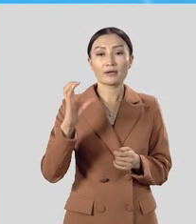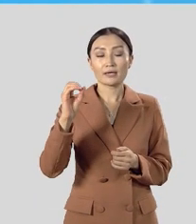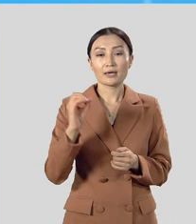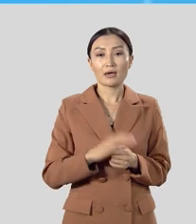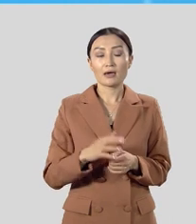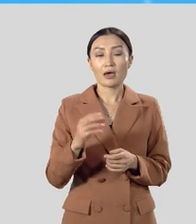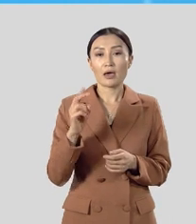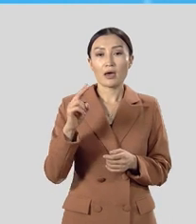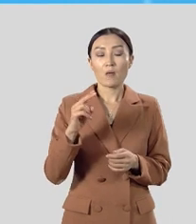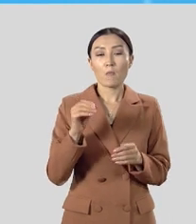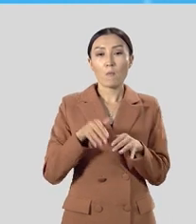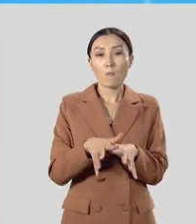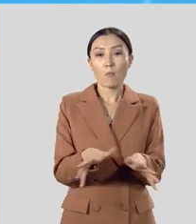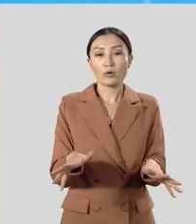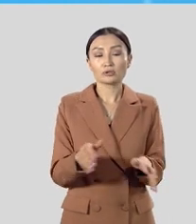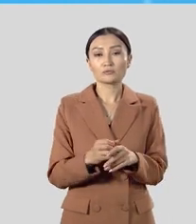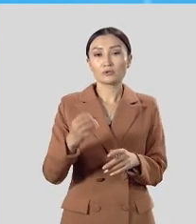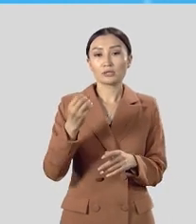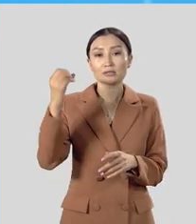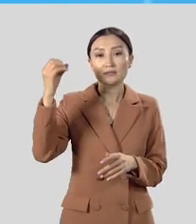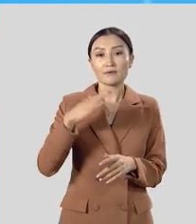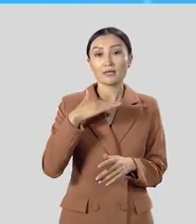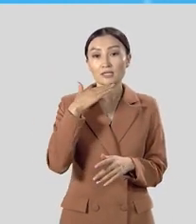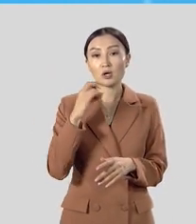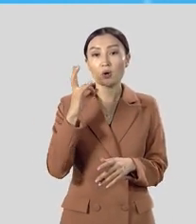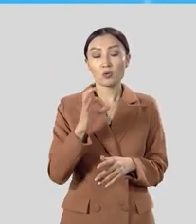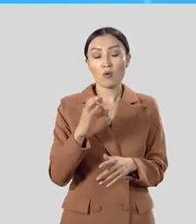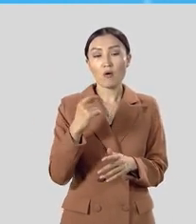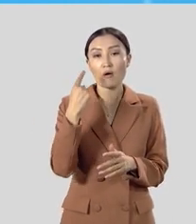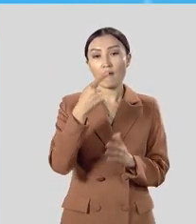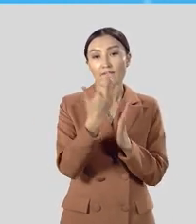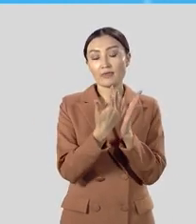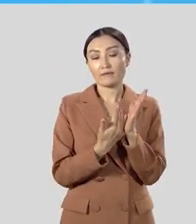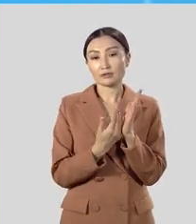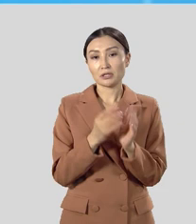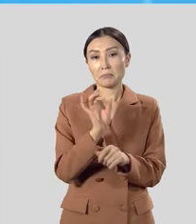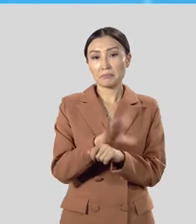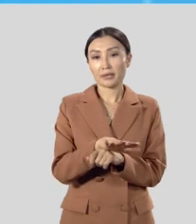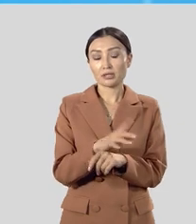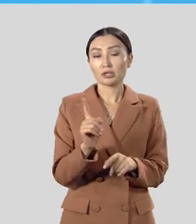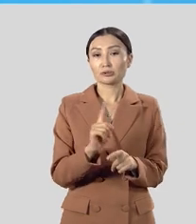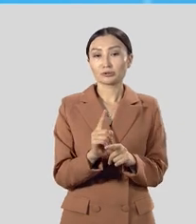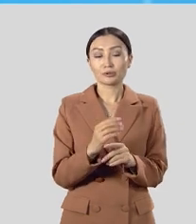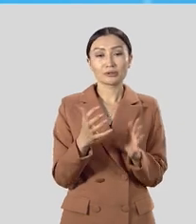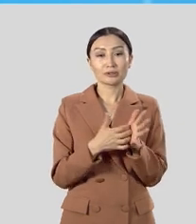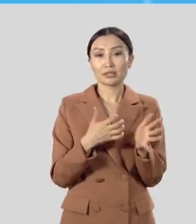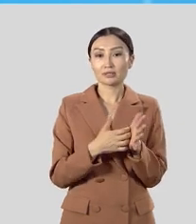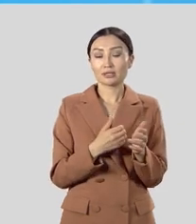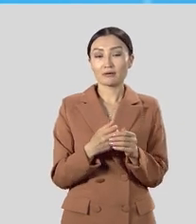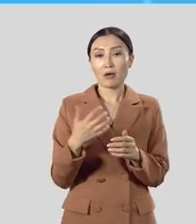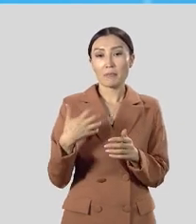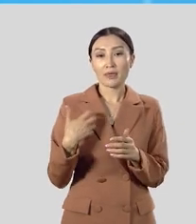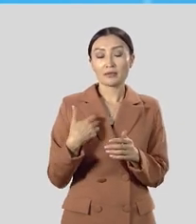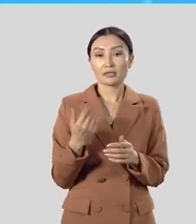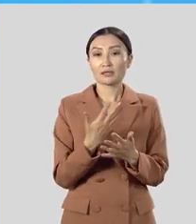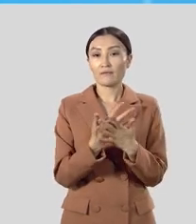предпочитают песчаные почвы. Света в них достаточно, но видовой состав беден, что объясняется недостатком питательных